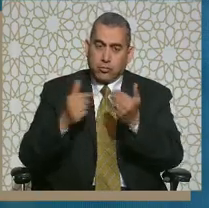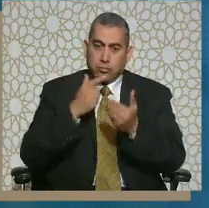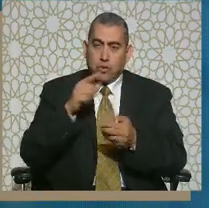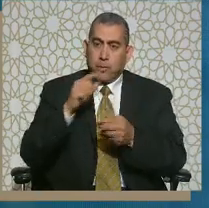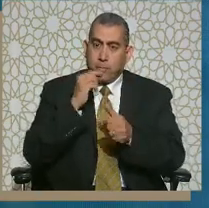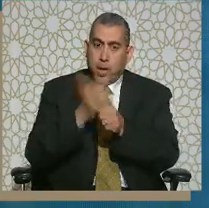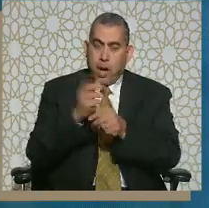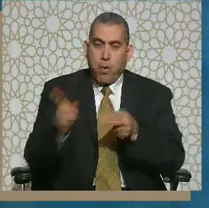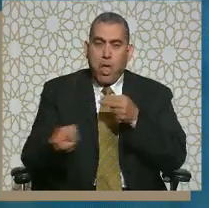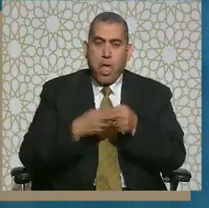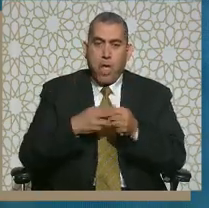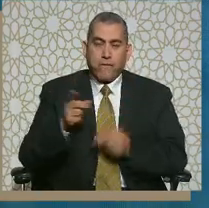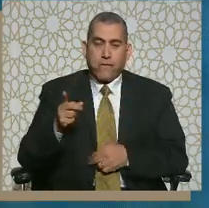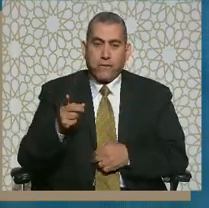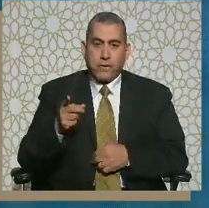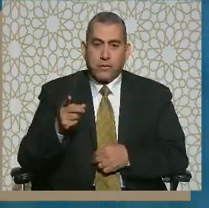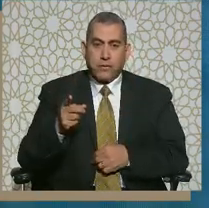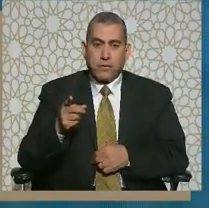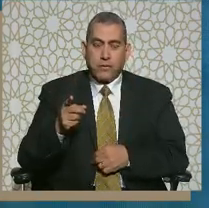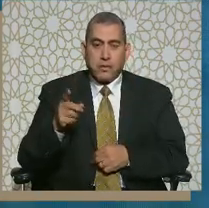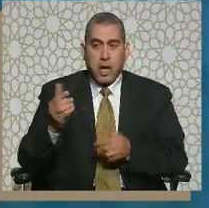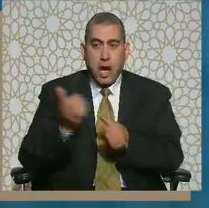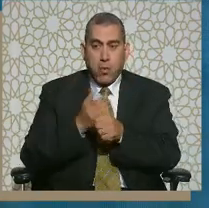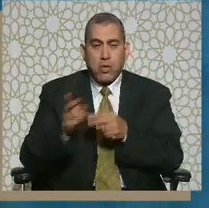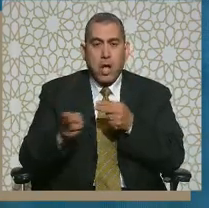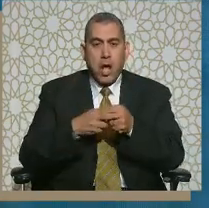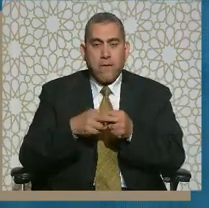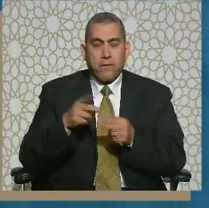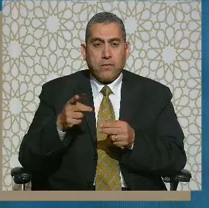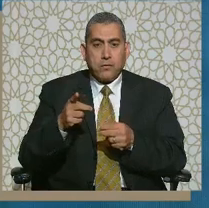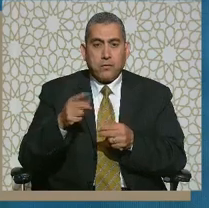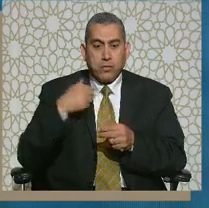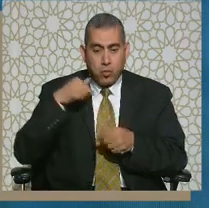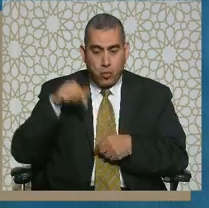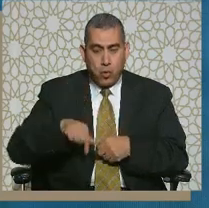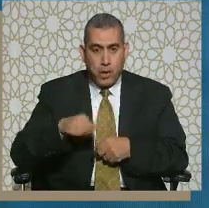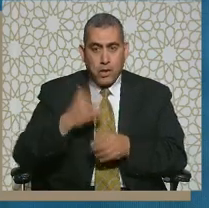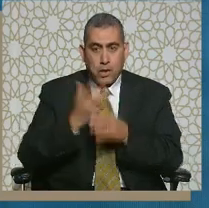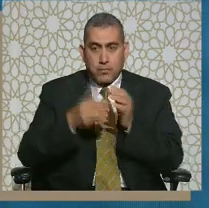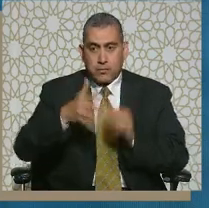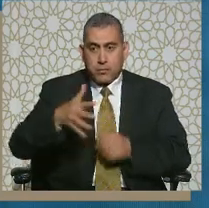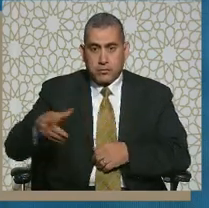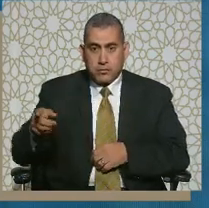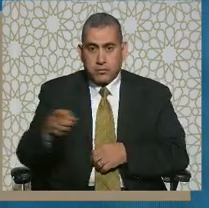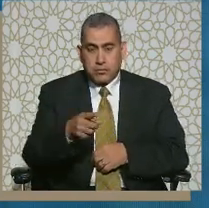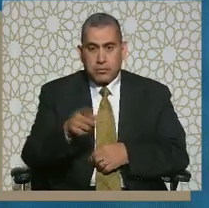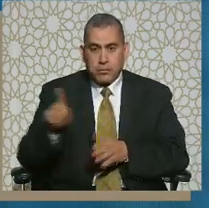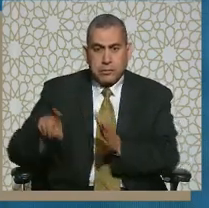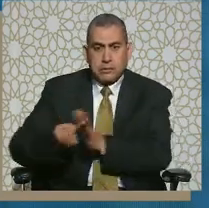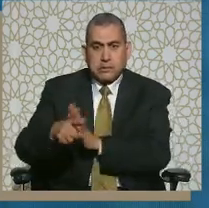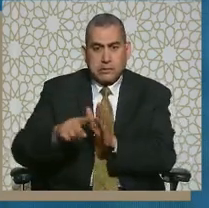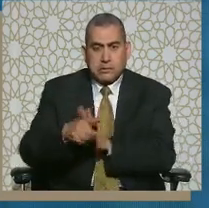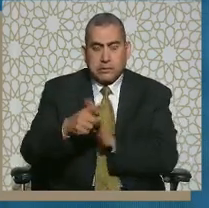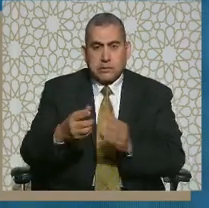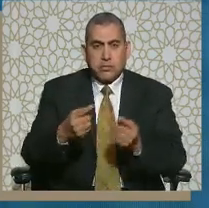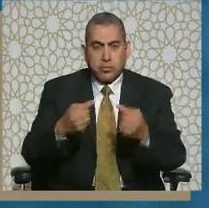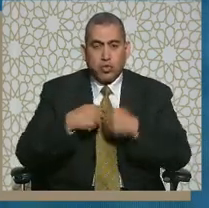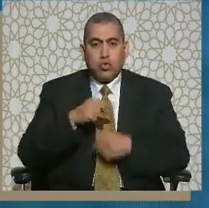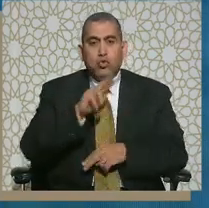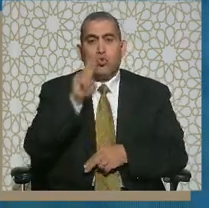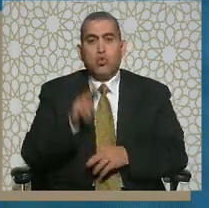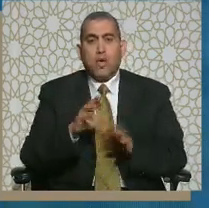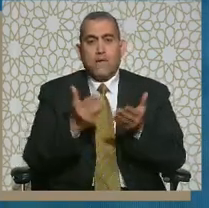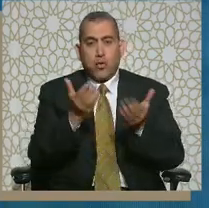رافضه طيب وبعدين هي رافضه ودلوقتي الولاد يعني بتحرض الولاد عليا فين السؤال